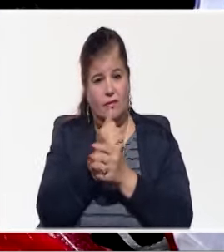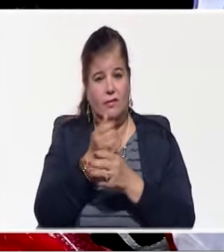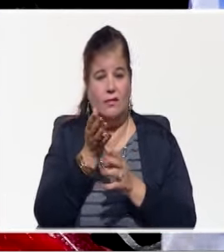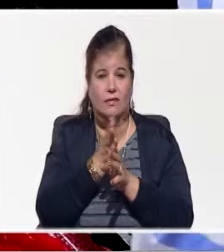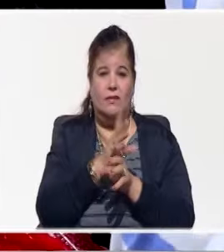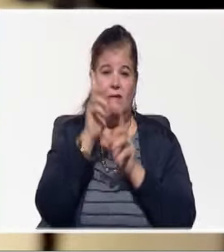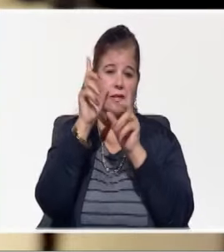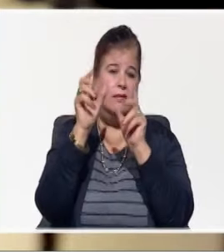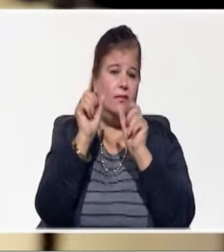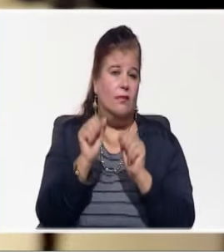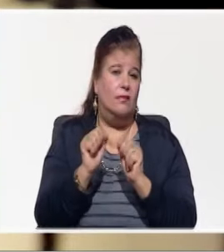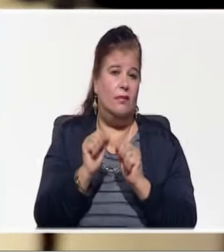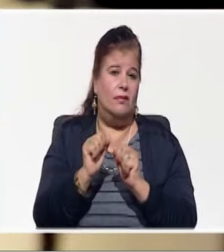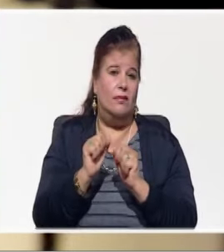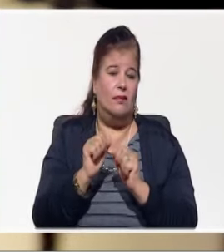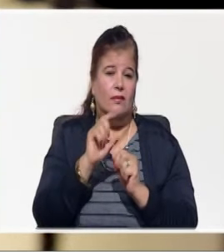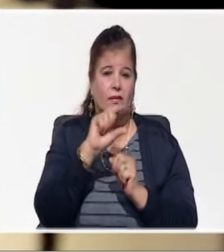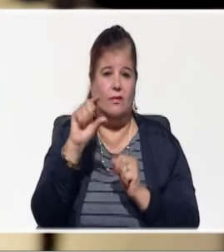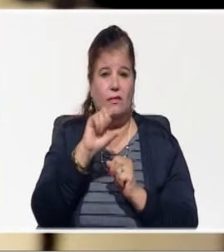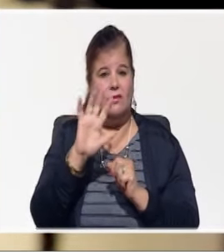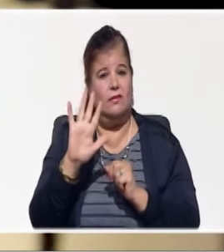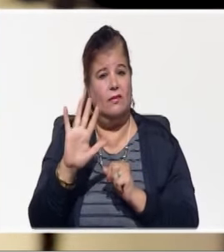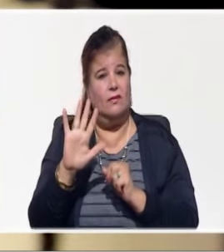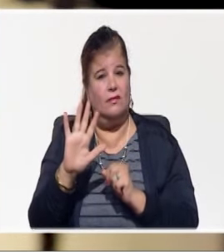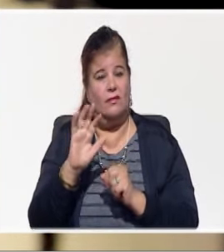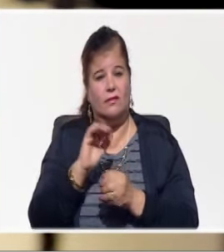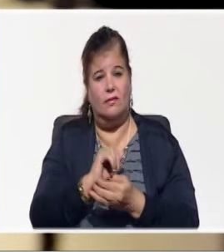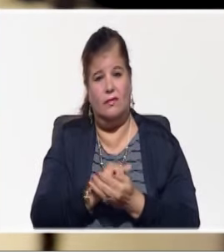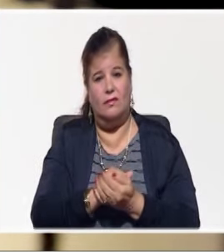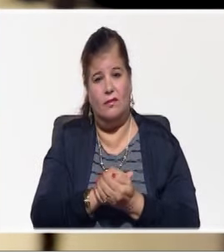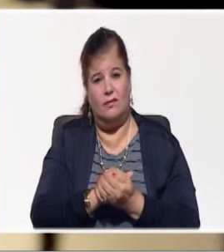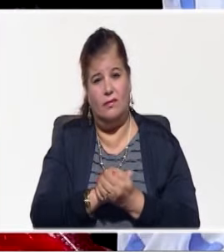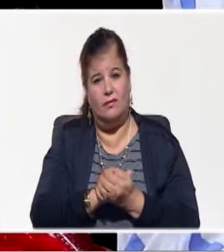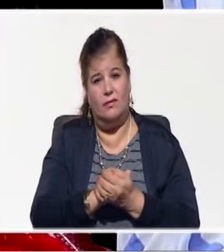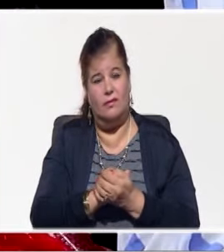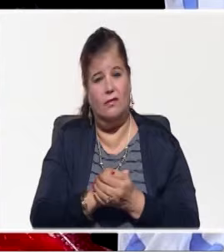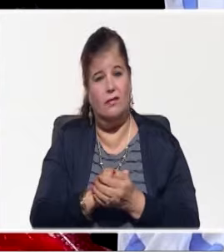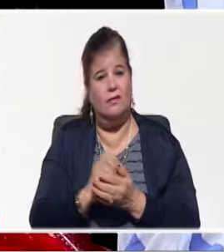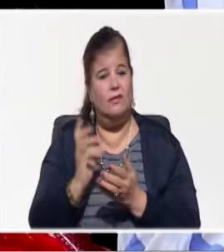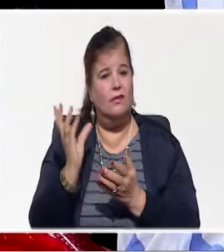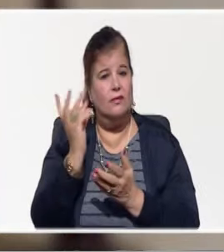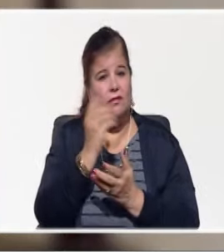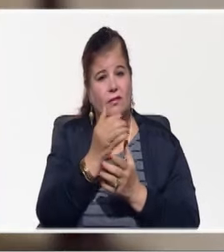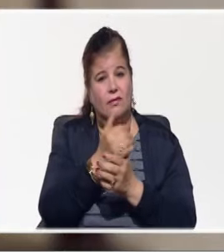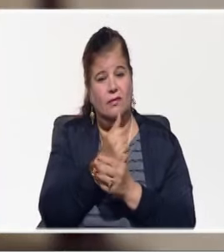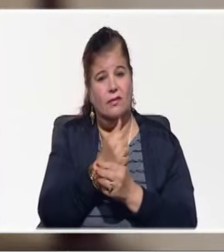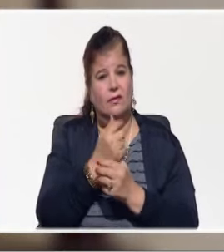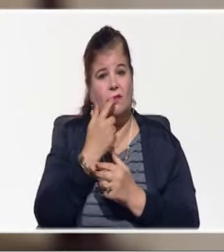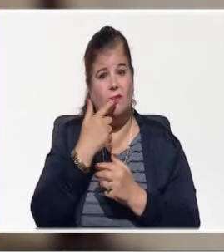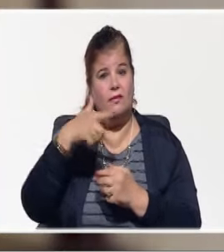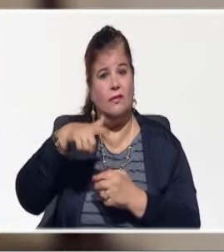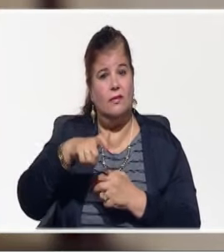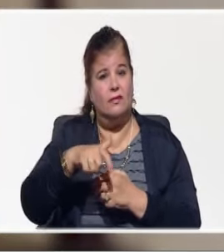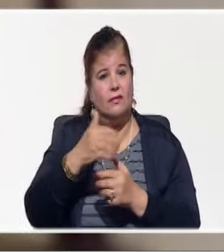الله يرحمها. بقى حوالي 5 شهور اهي ورا سيادتك، قعدتوا كام سنة متجوزين؟ حوالي